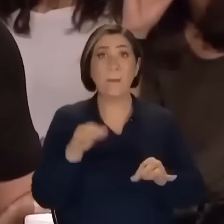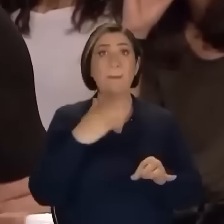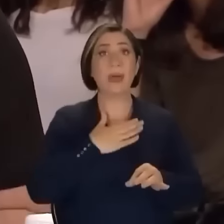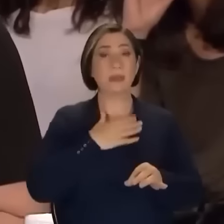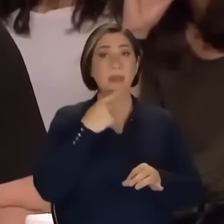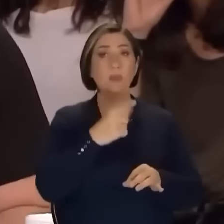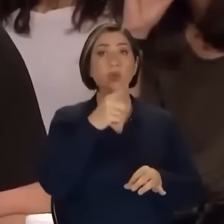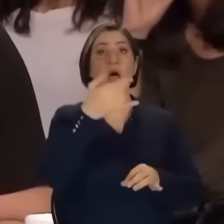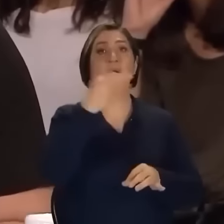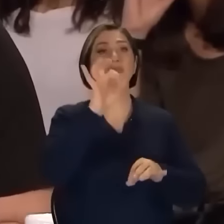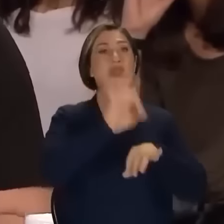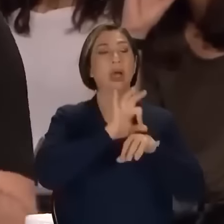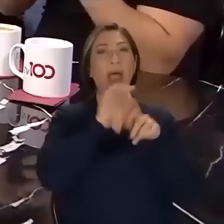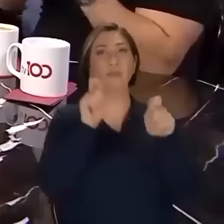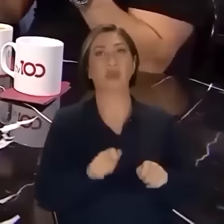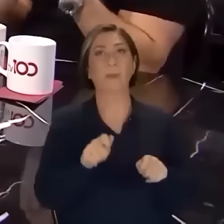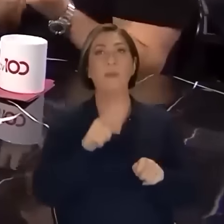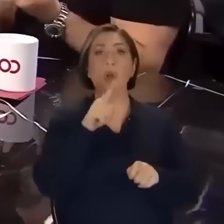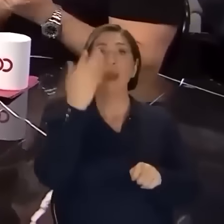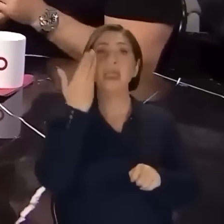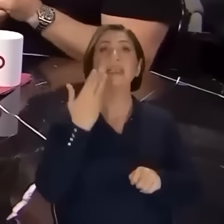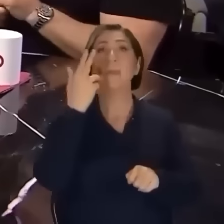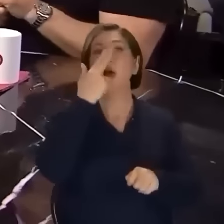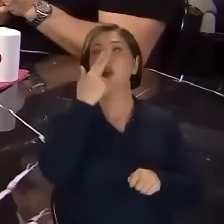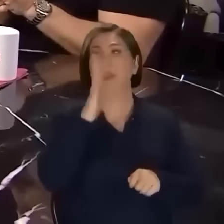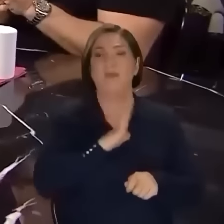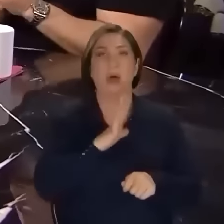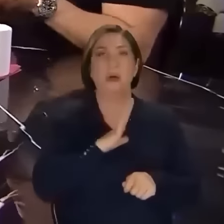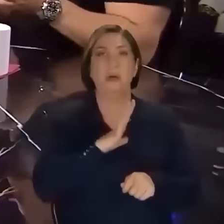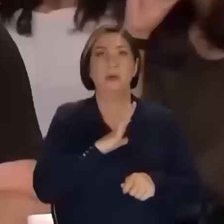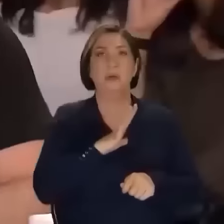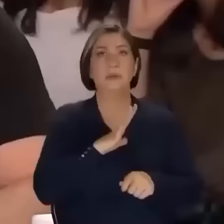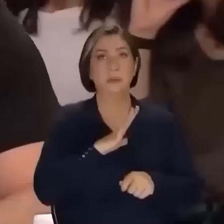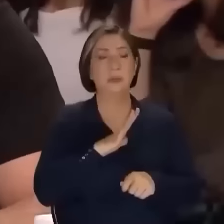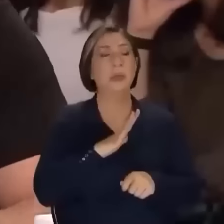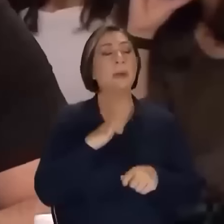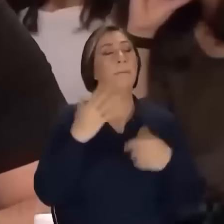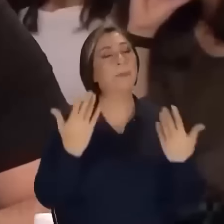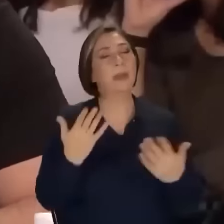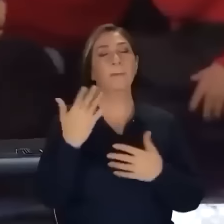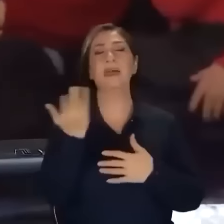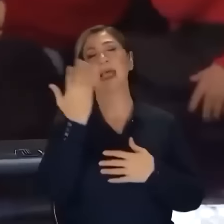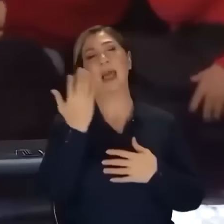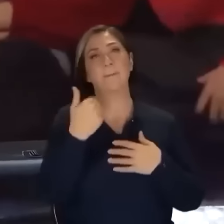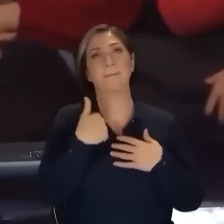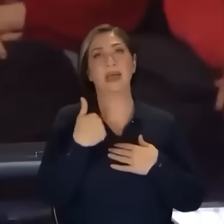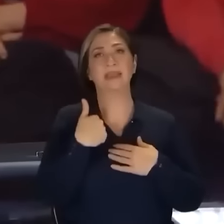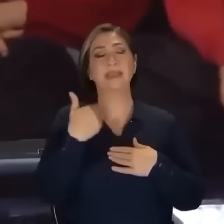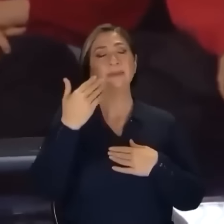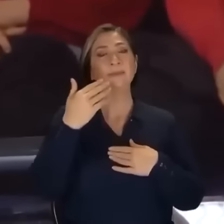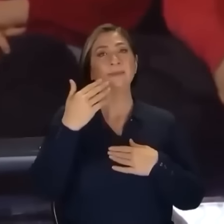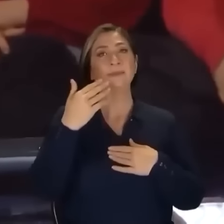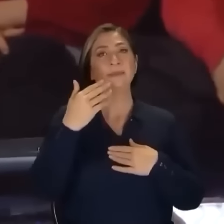dedim ki bunları ben 60 dakika yapacağım yani böyle bir izleme alışkanlığı var çünkü Peki Mesela ben yine şeyleri